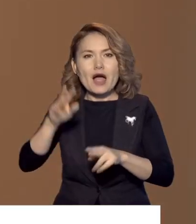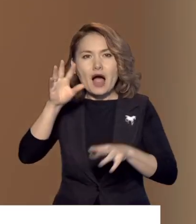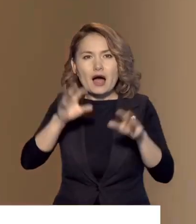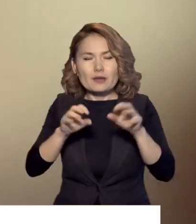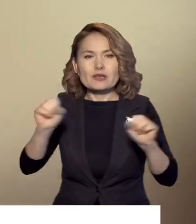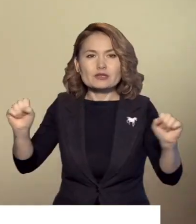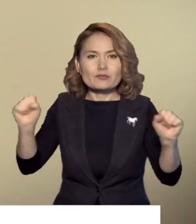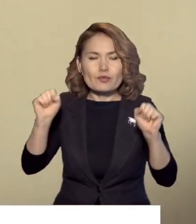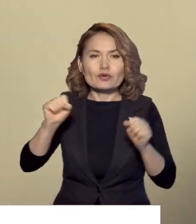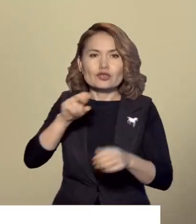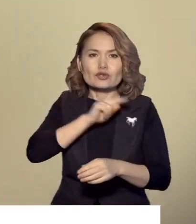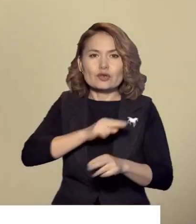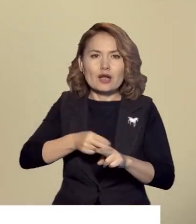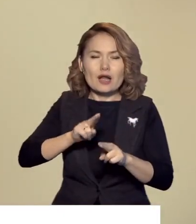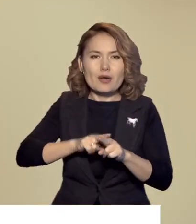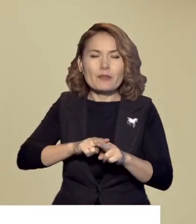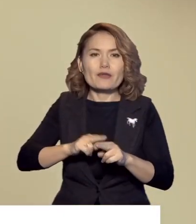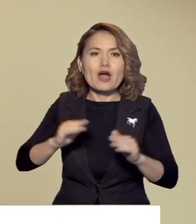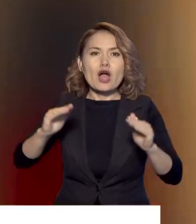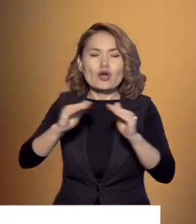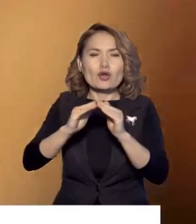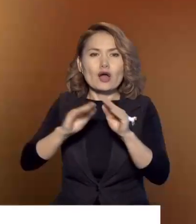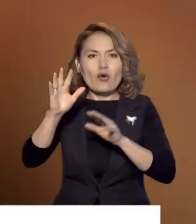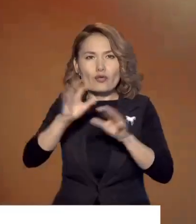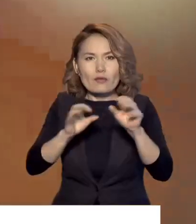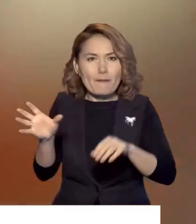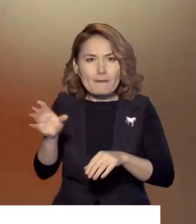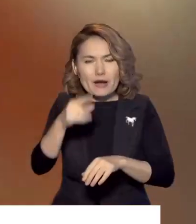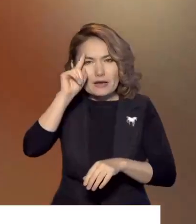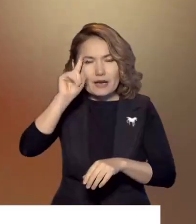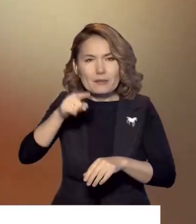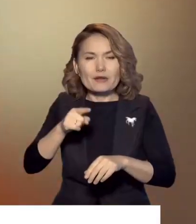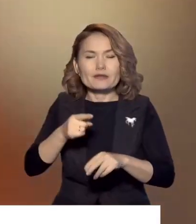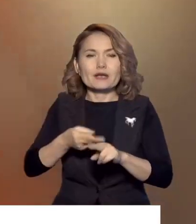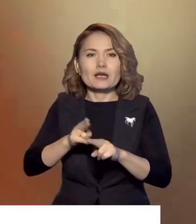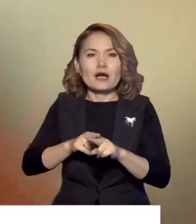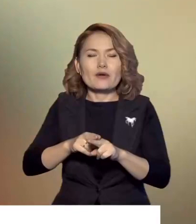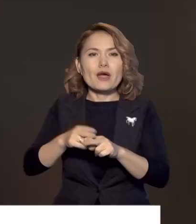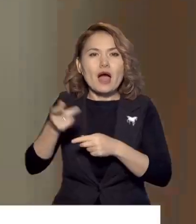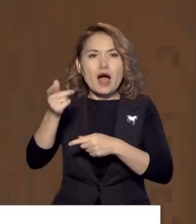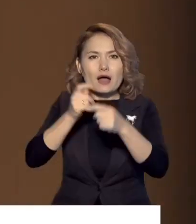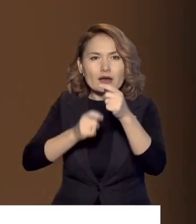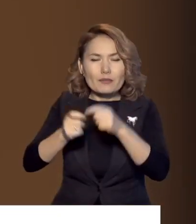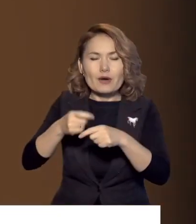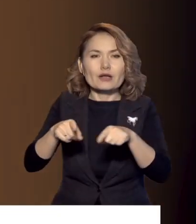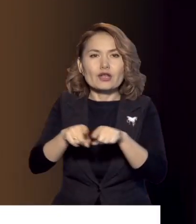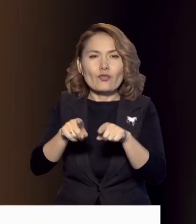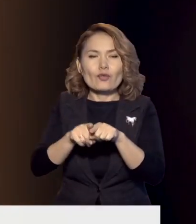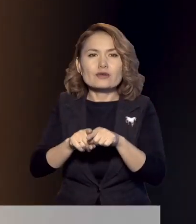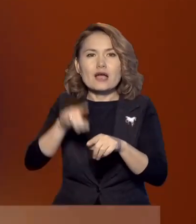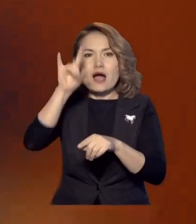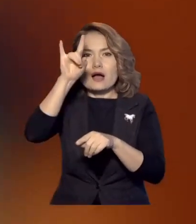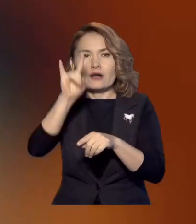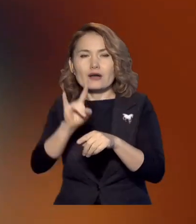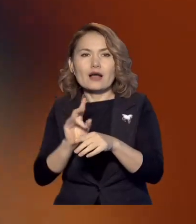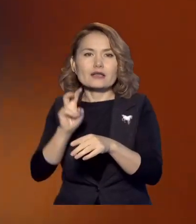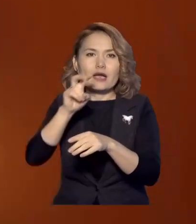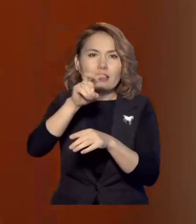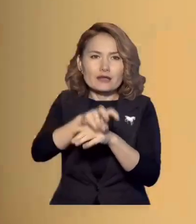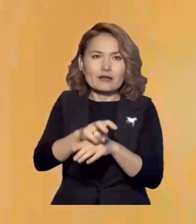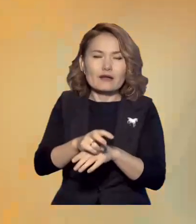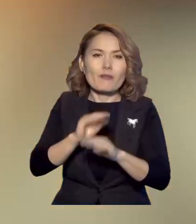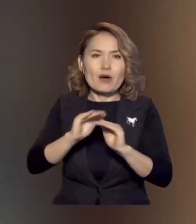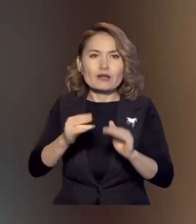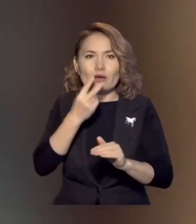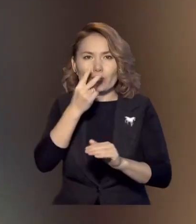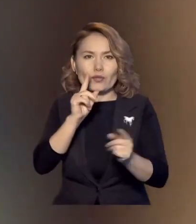жұмыс істейді. Яғни өрмелеуге әбден машықтанған. Арқанның көмегімен өрмелеп пәтерге енгенде балалар таң тамаша болатынын айтады.